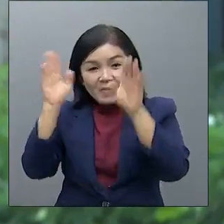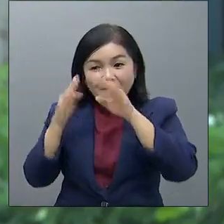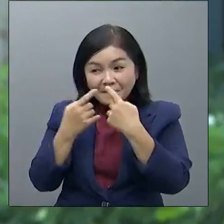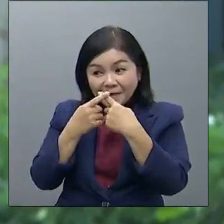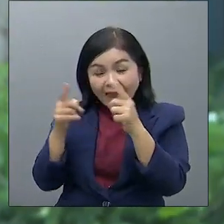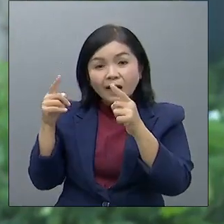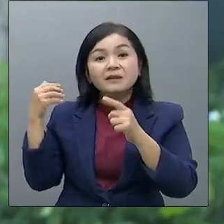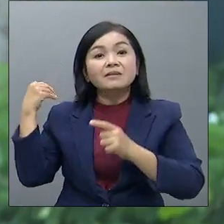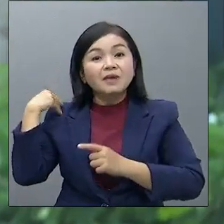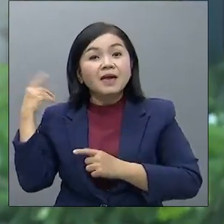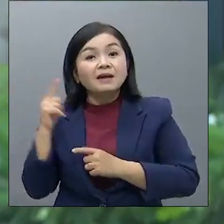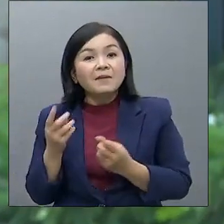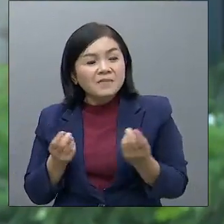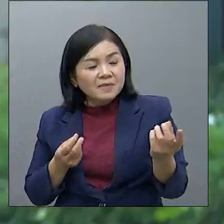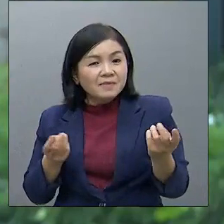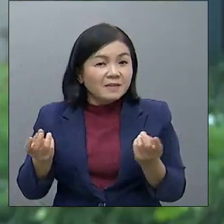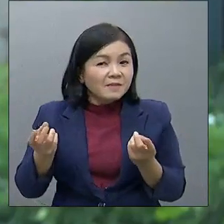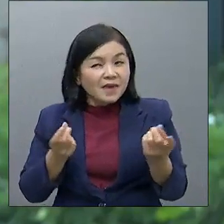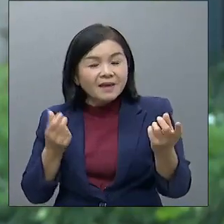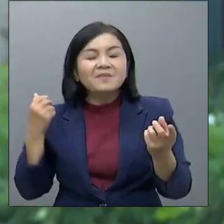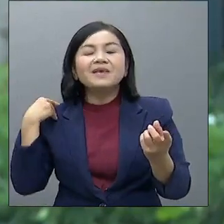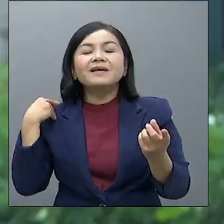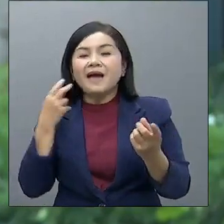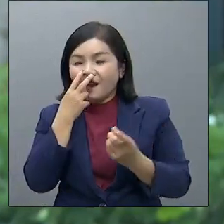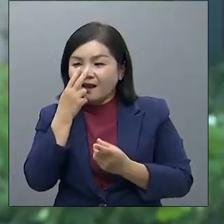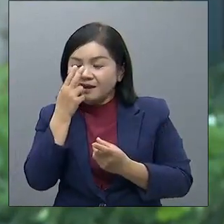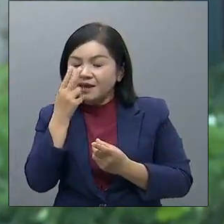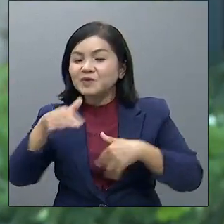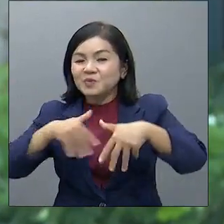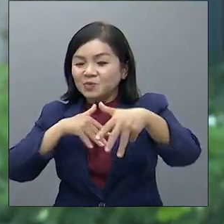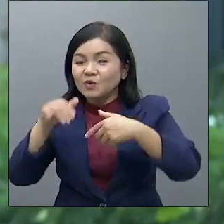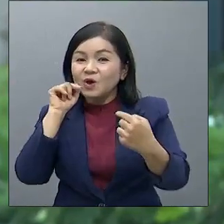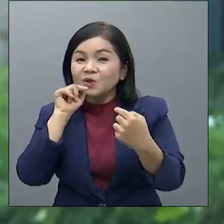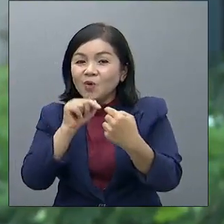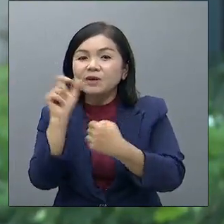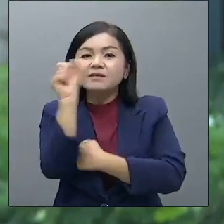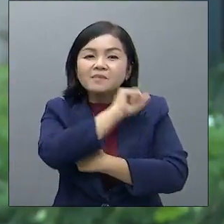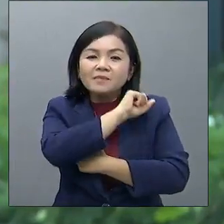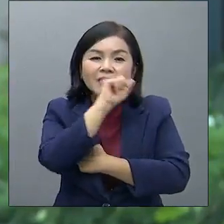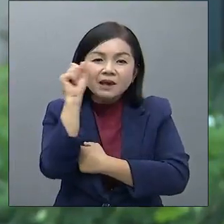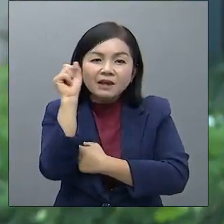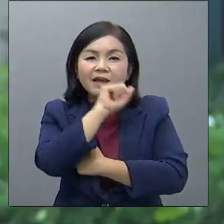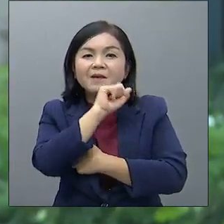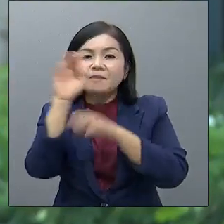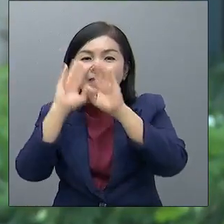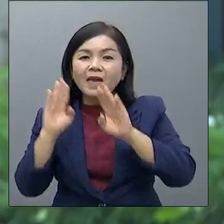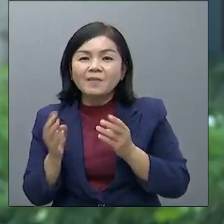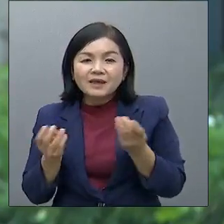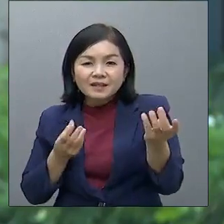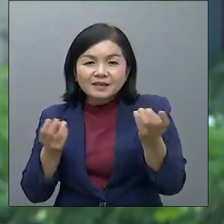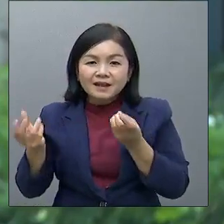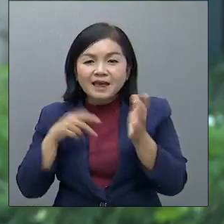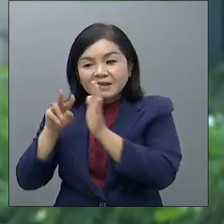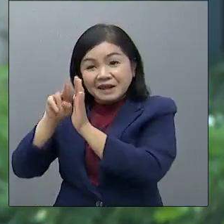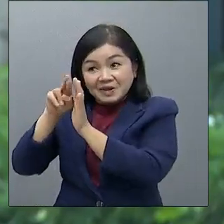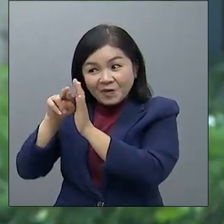ราก็มีสเต็ปสัก2 3 4อะไรเงี้ยให้มันเข้ากับท่าเต้นแล้วก็เป็นชาเลนจ์แดนซ์ชาเลนจ์ใน TikTok